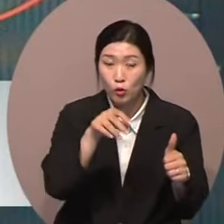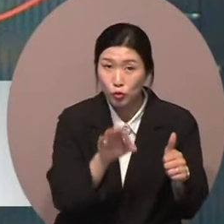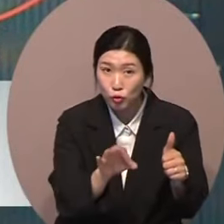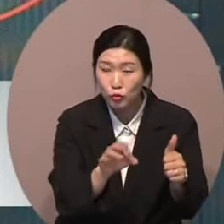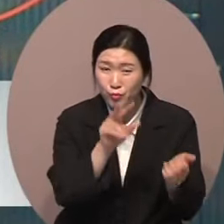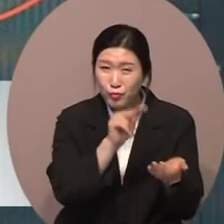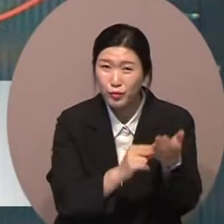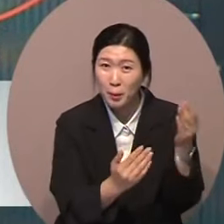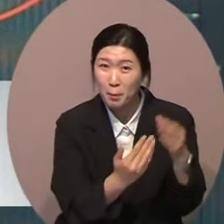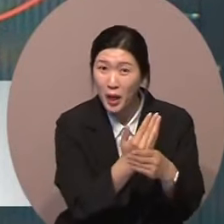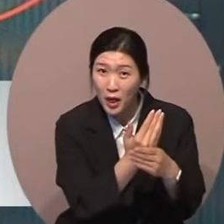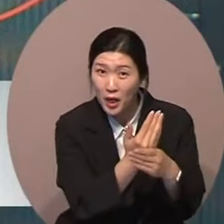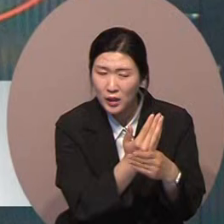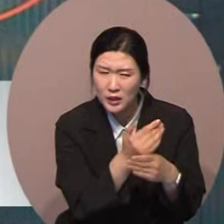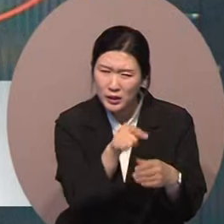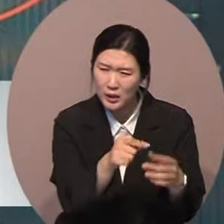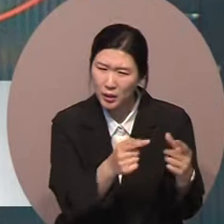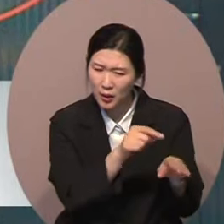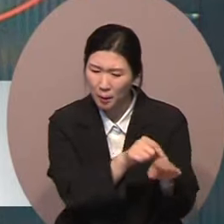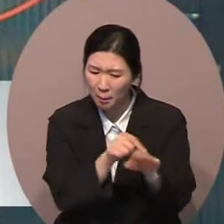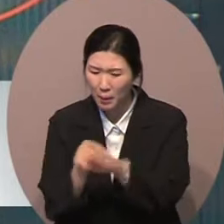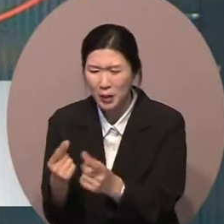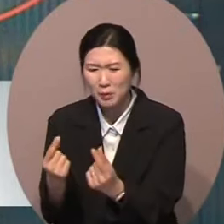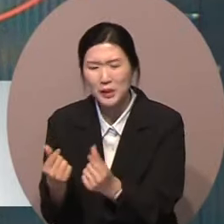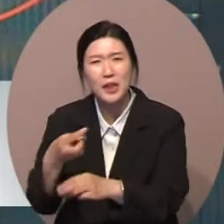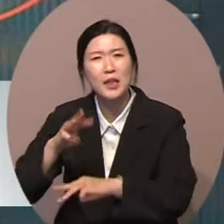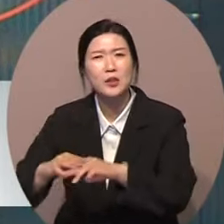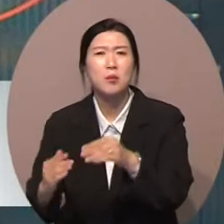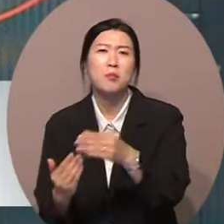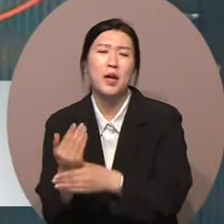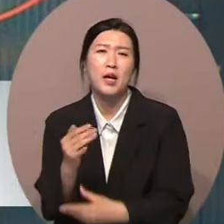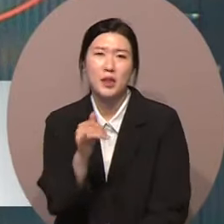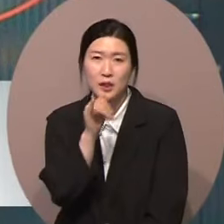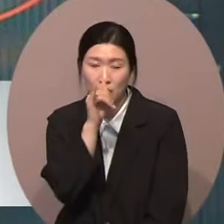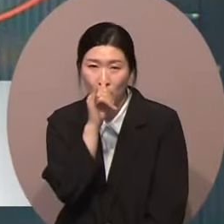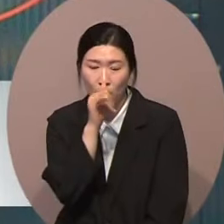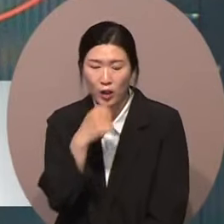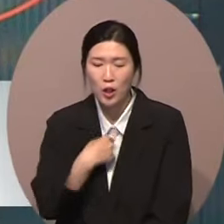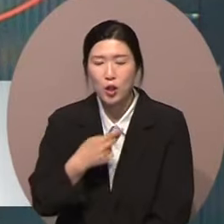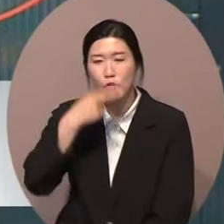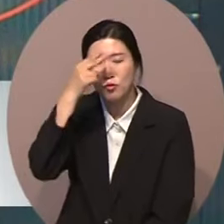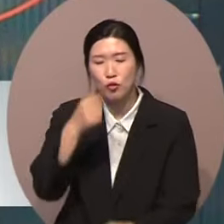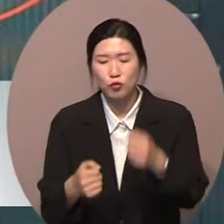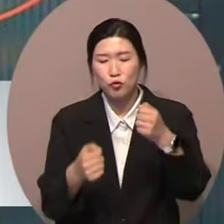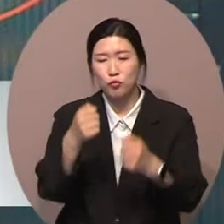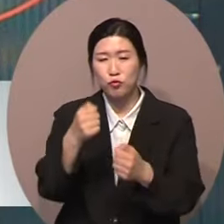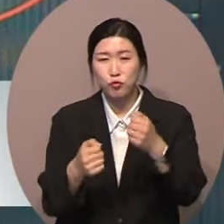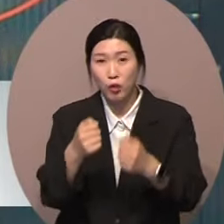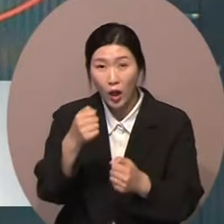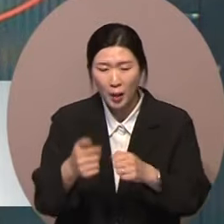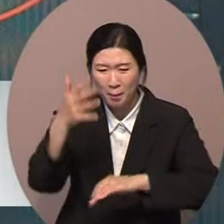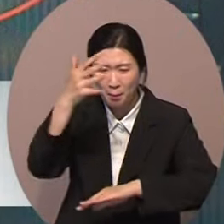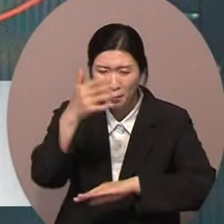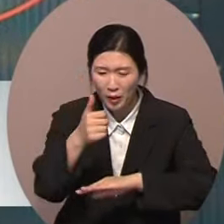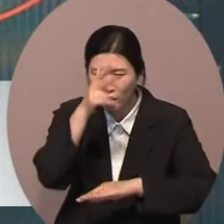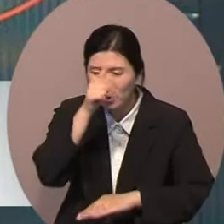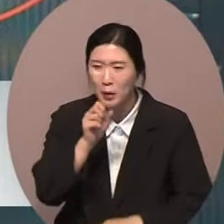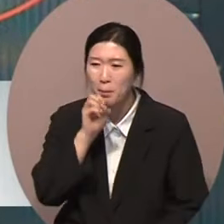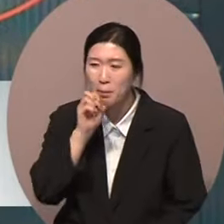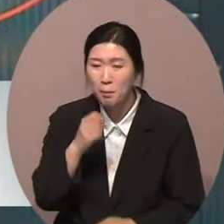사고 있죠 대전에서 이와 비슷한 사건이 있었는데요 운전자가 술을 마시고 운전을 했다고 뒤늦게 시인을